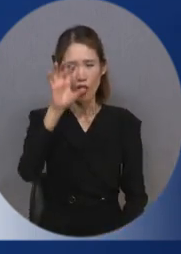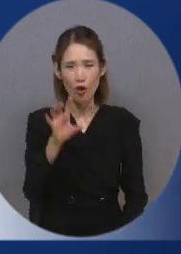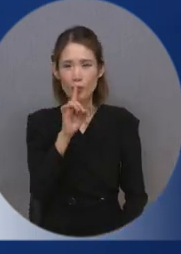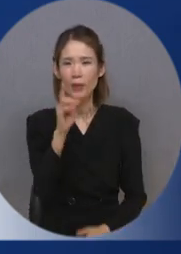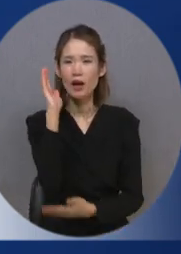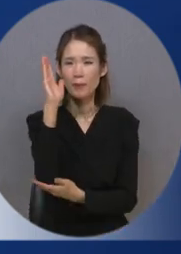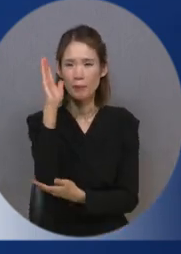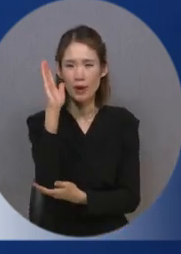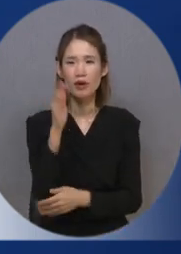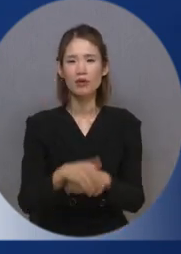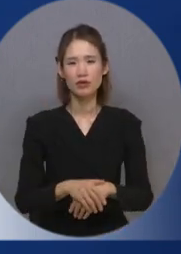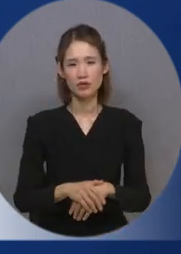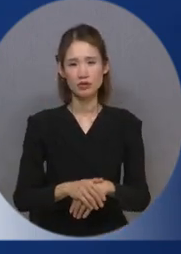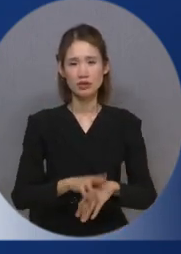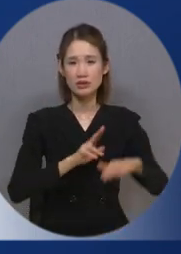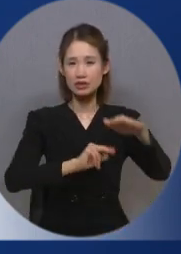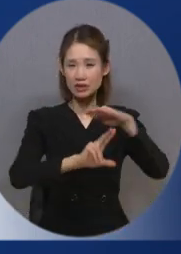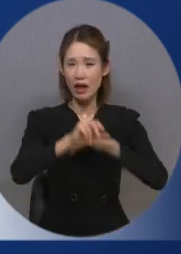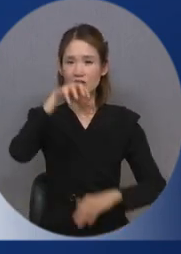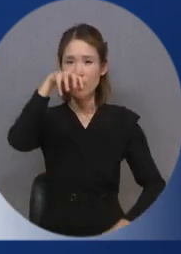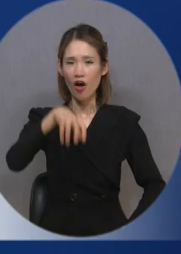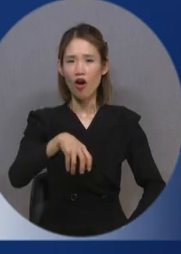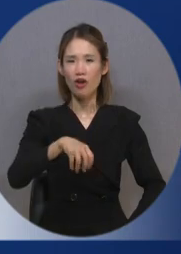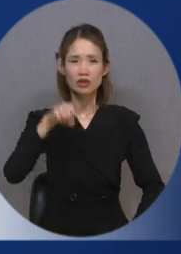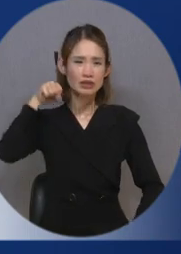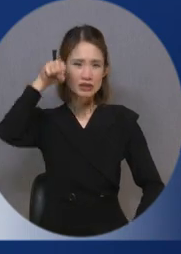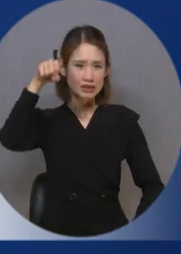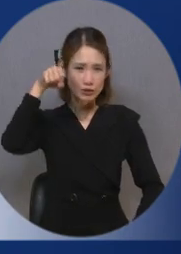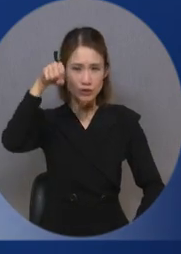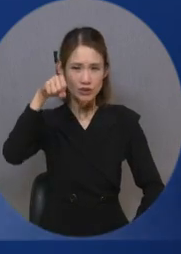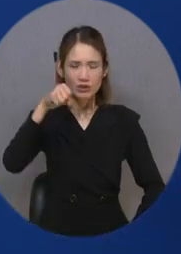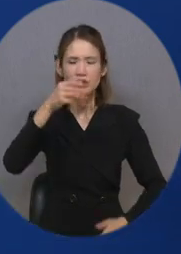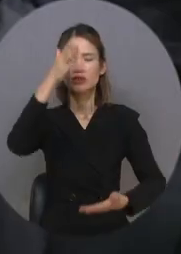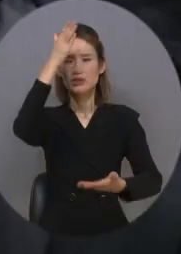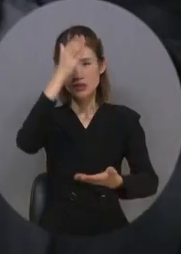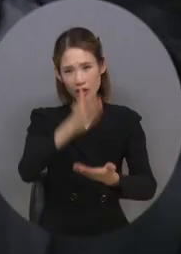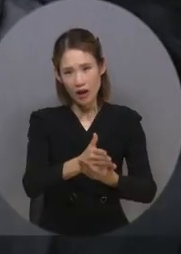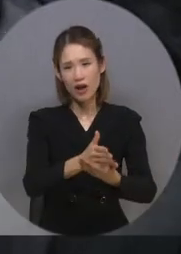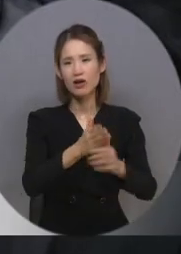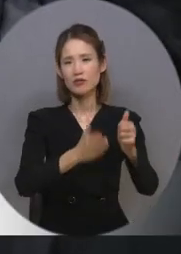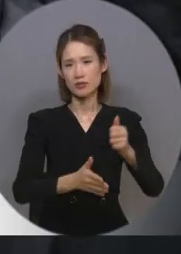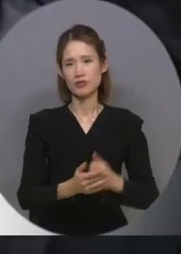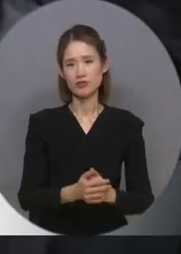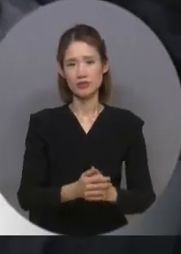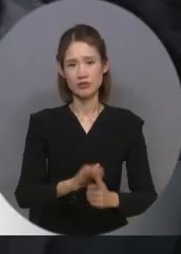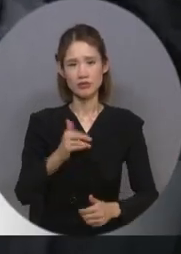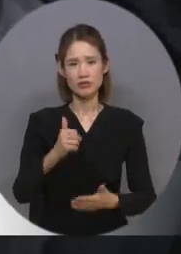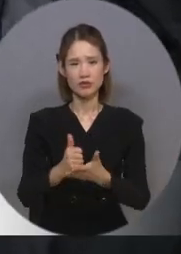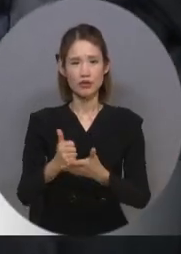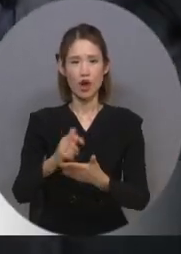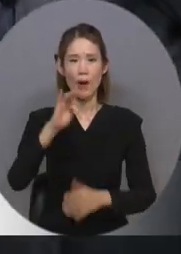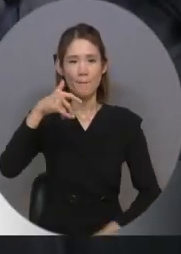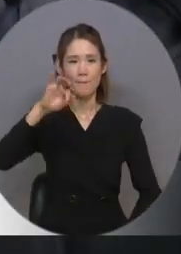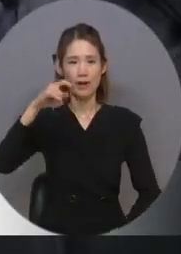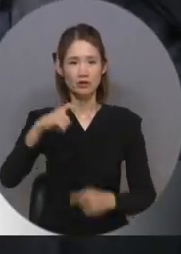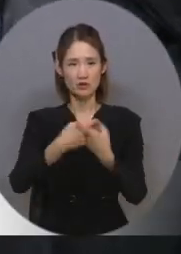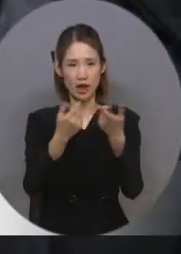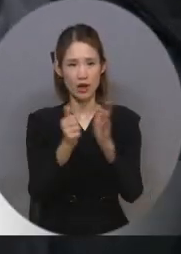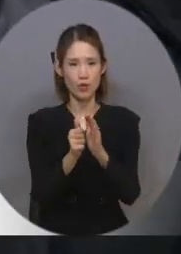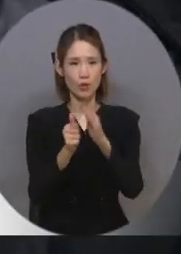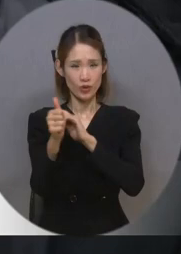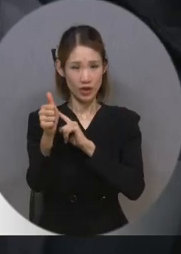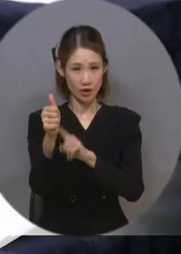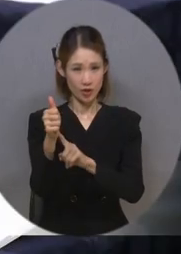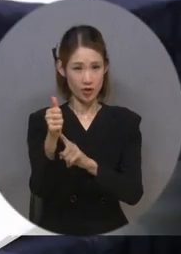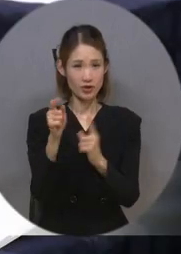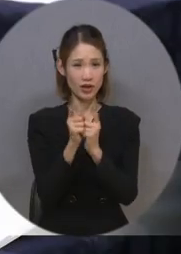말씀드리지만 지하철 공간에서 하시는 시위만큼은 자제해 주십시오. 전장현, 박경석 상임공동대표는